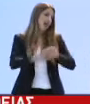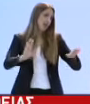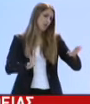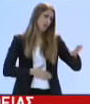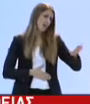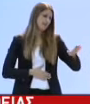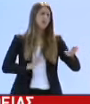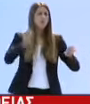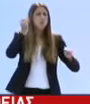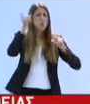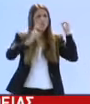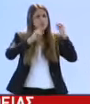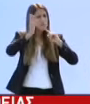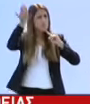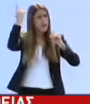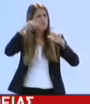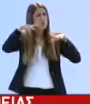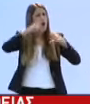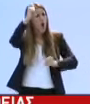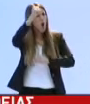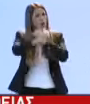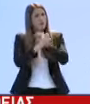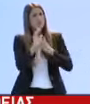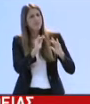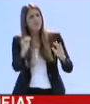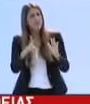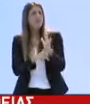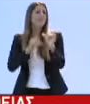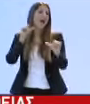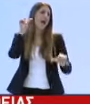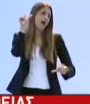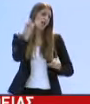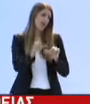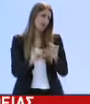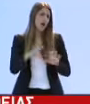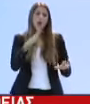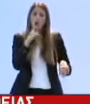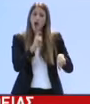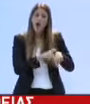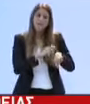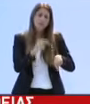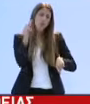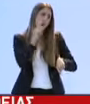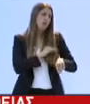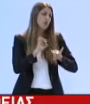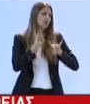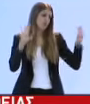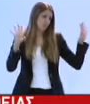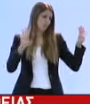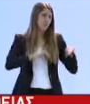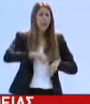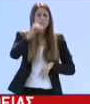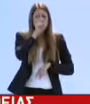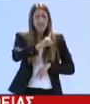που κυριάρχησαν επί δεκαετίες στη χώρα μας, αλλά οι οποίες δυστυχώς κορυφώθηκαν με